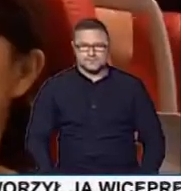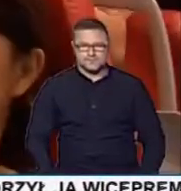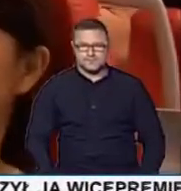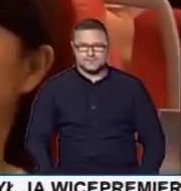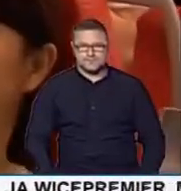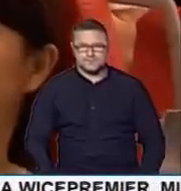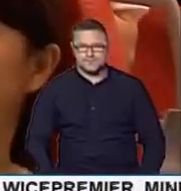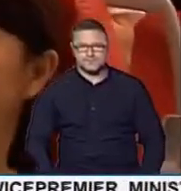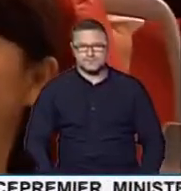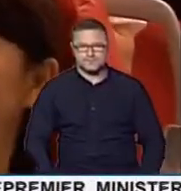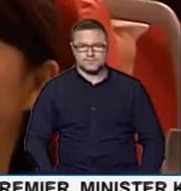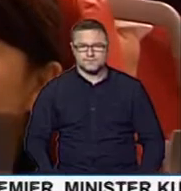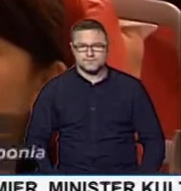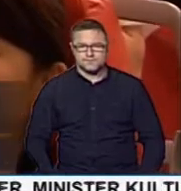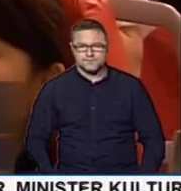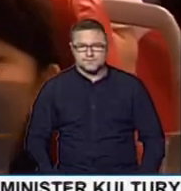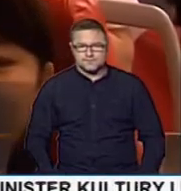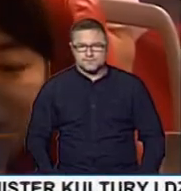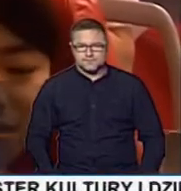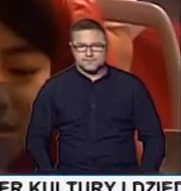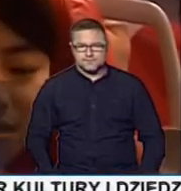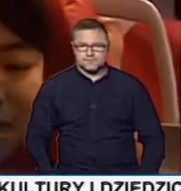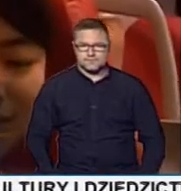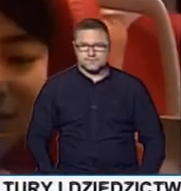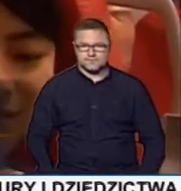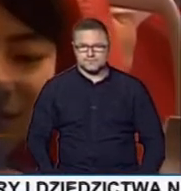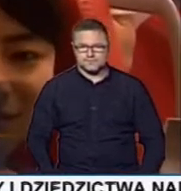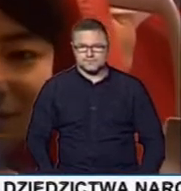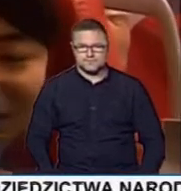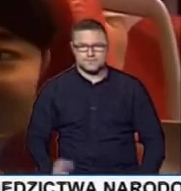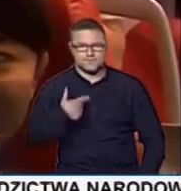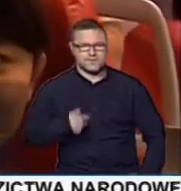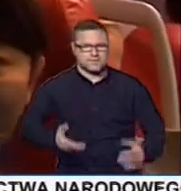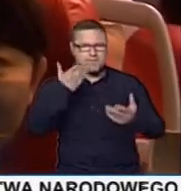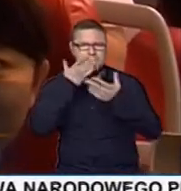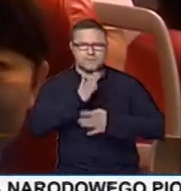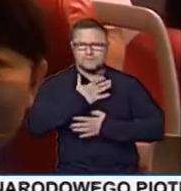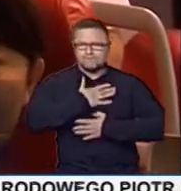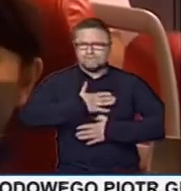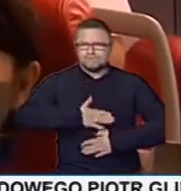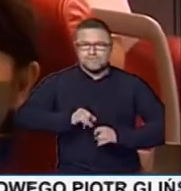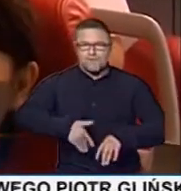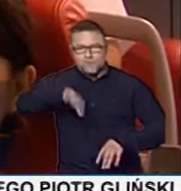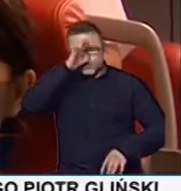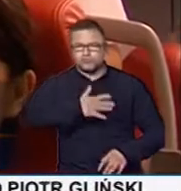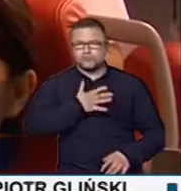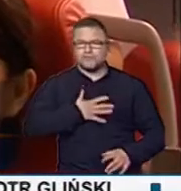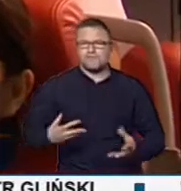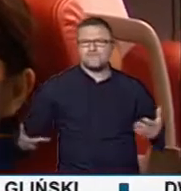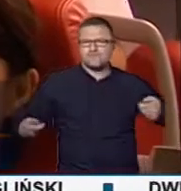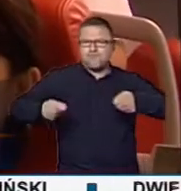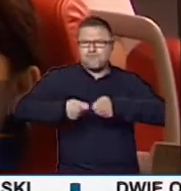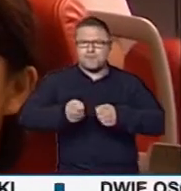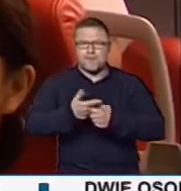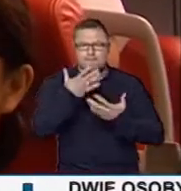I'm very excited, no. Yeah, because already Łódź, we jestem bardzo podekscytowany. W Łodzi poczuliśmy tę wspólnotę,